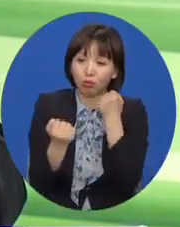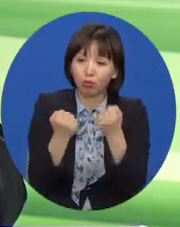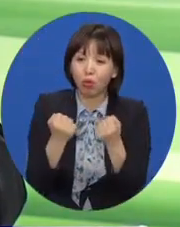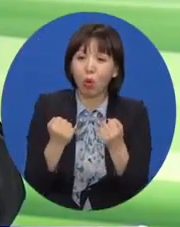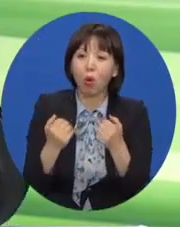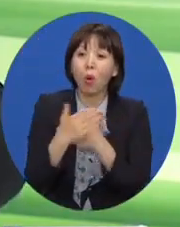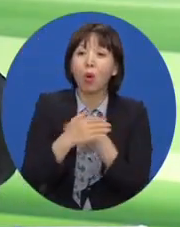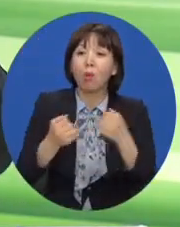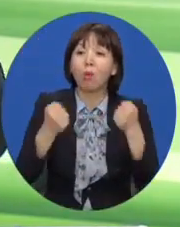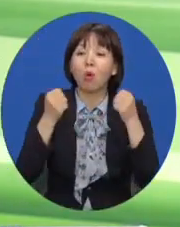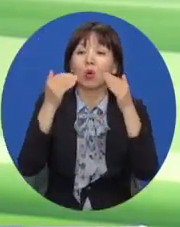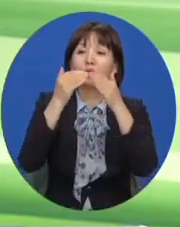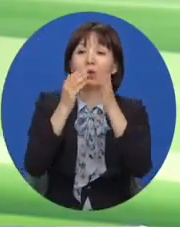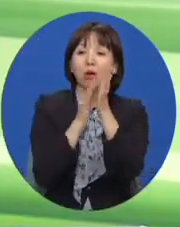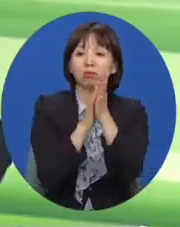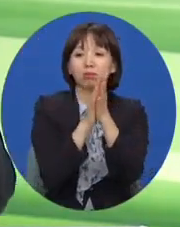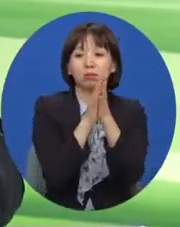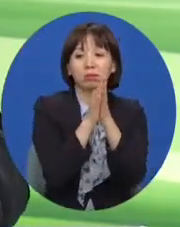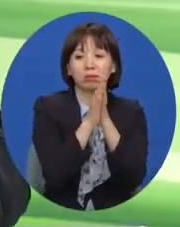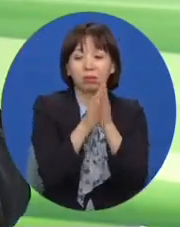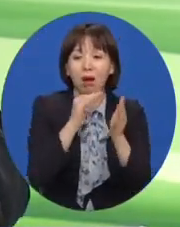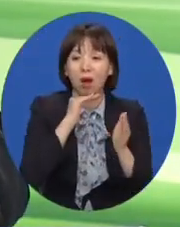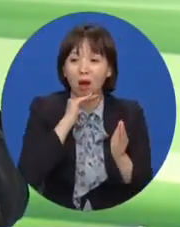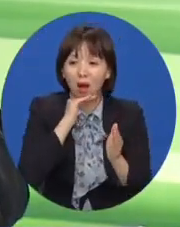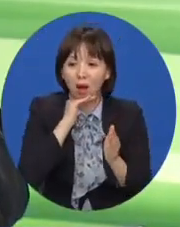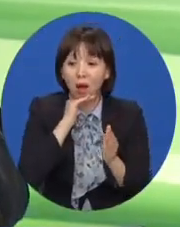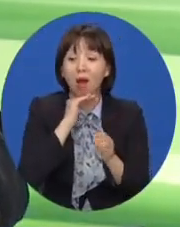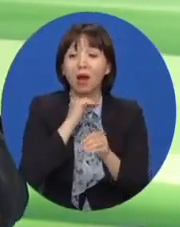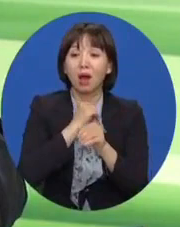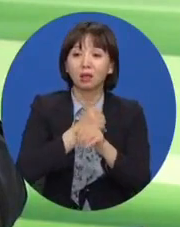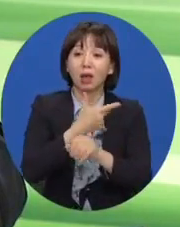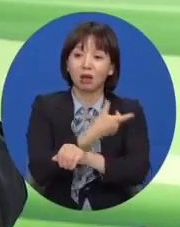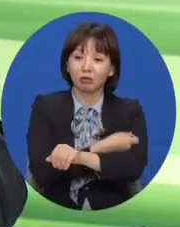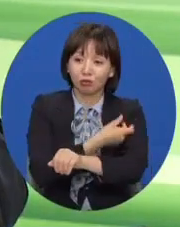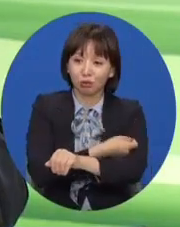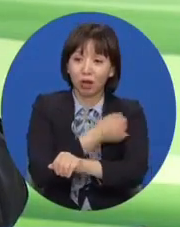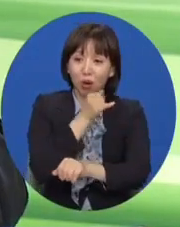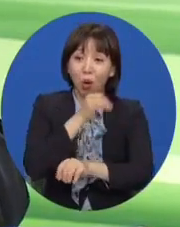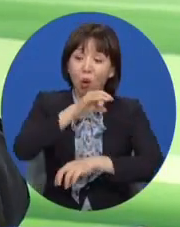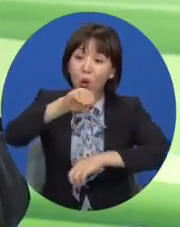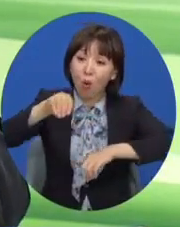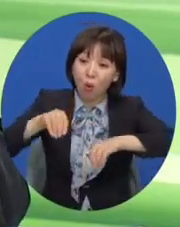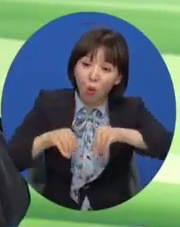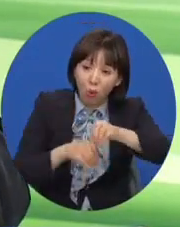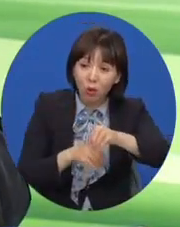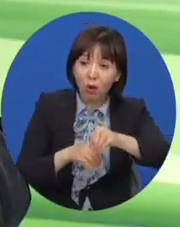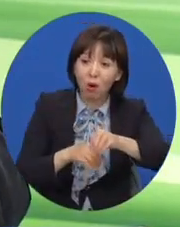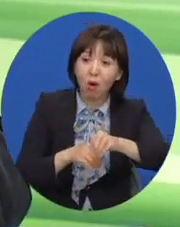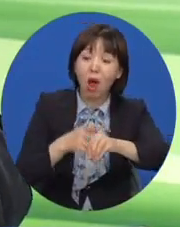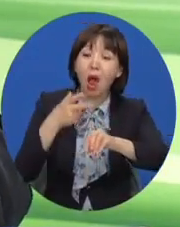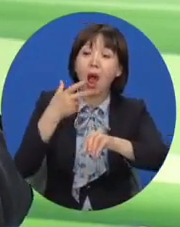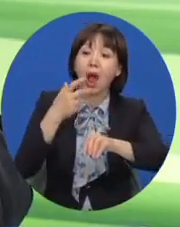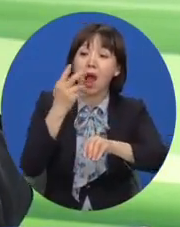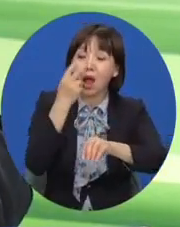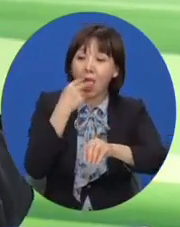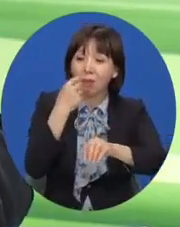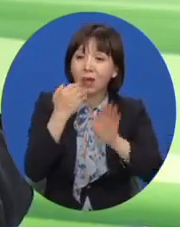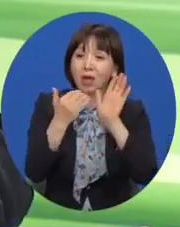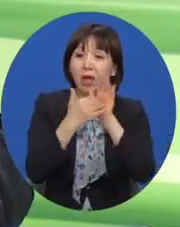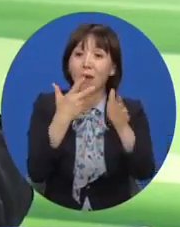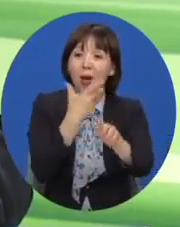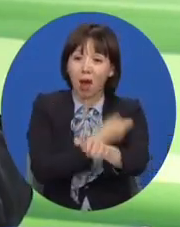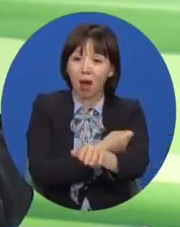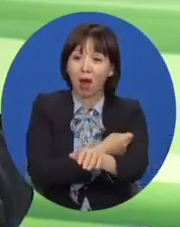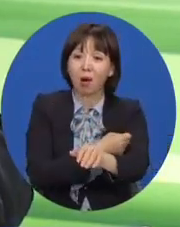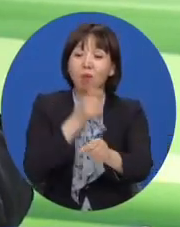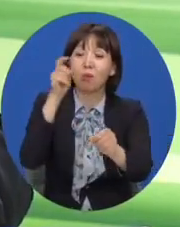가서 줄로 쫙 서서 기다리시다가 거기 가서 이제 주사를 맞으시 오히려 감기 예방 주사 맞으러 왔다 감기 들려서